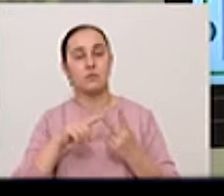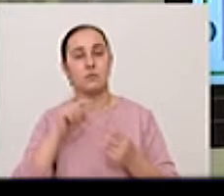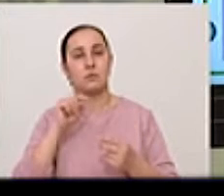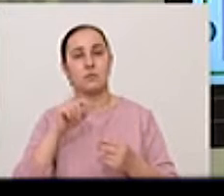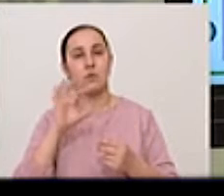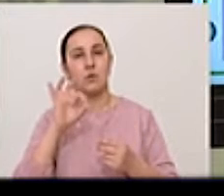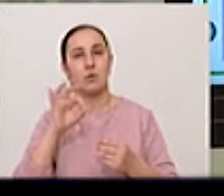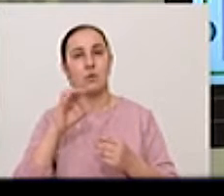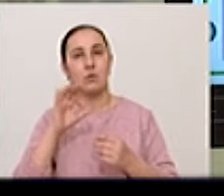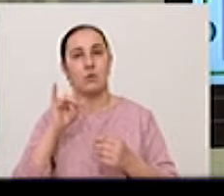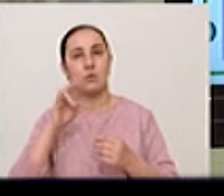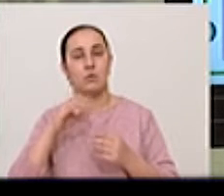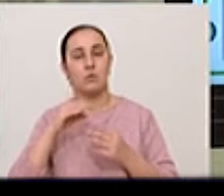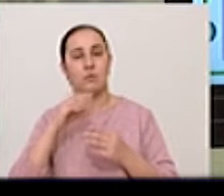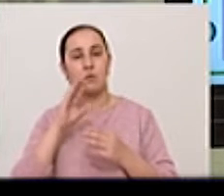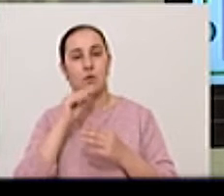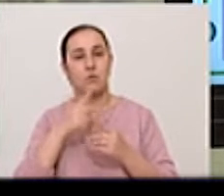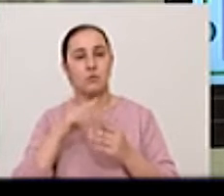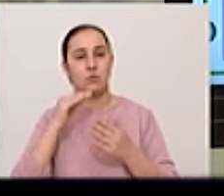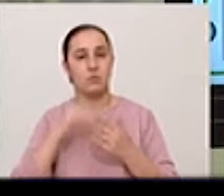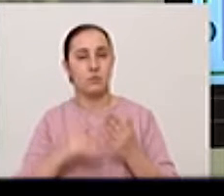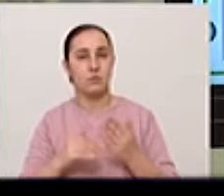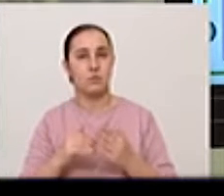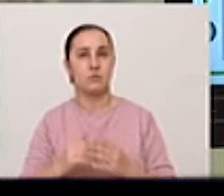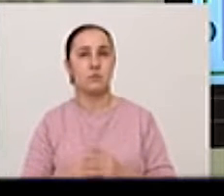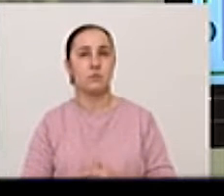bo'g'indagi o unlisi talaffuzda tushib qolyapti.